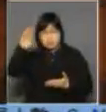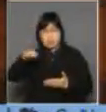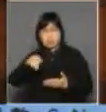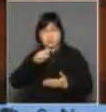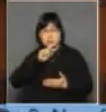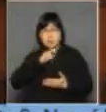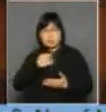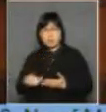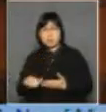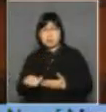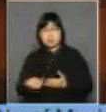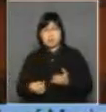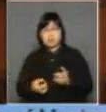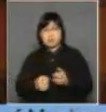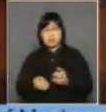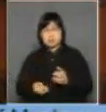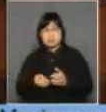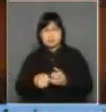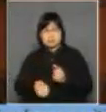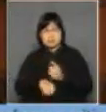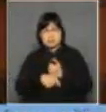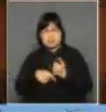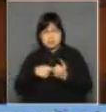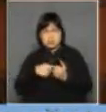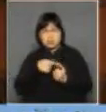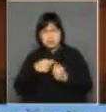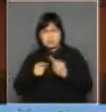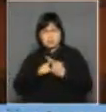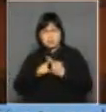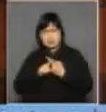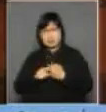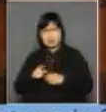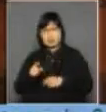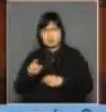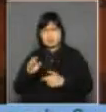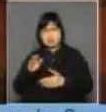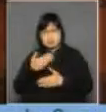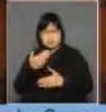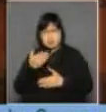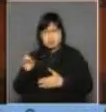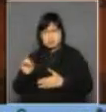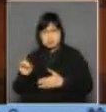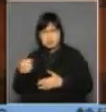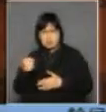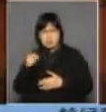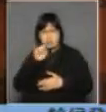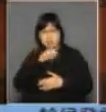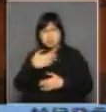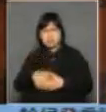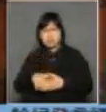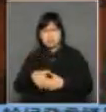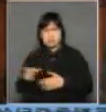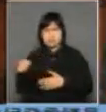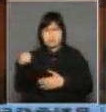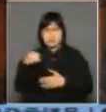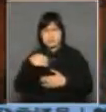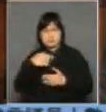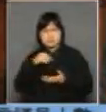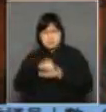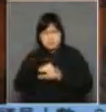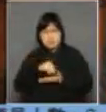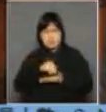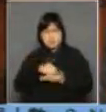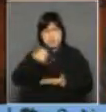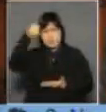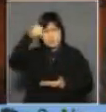根和一些危机。因为张炳良局长都说了，他不能够保证下一届政